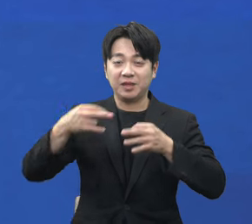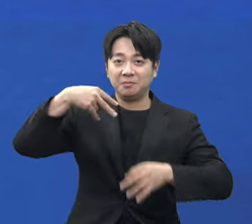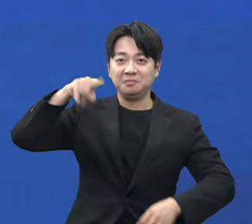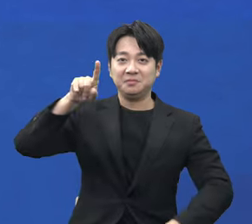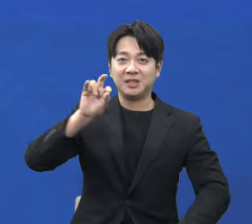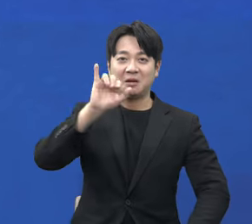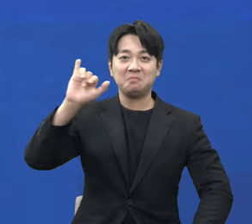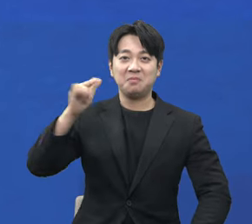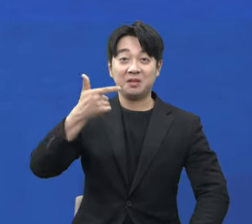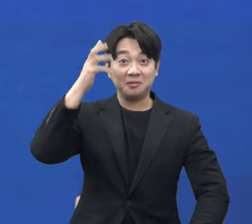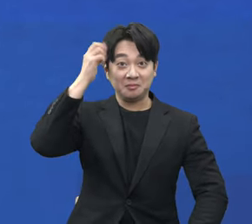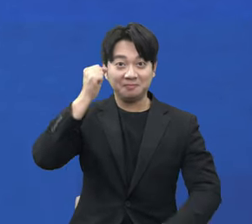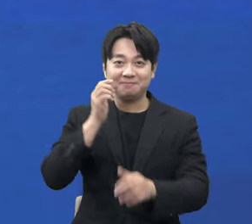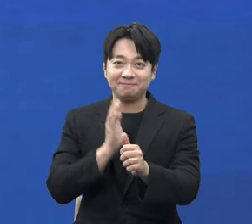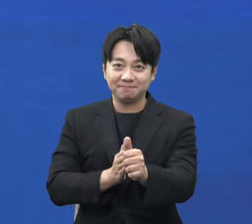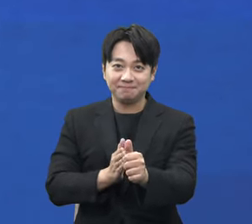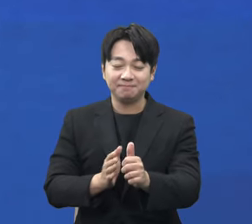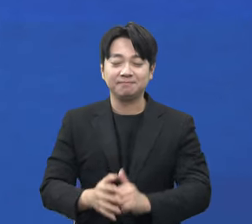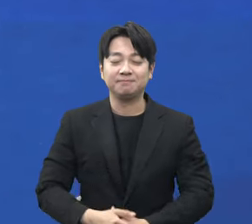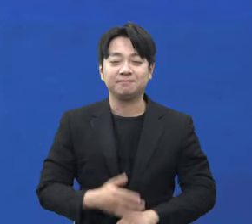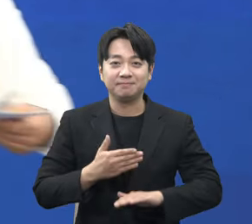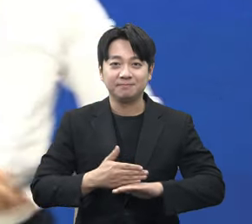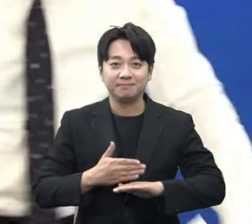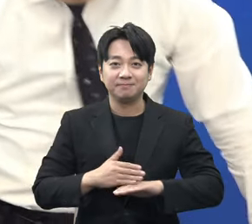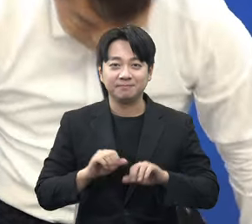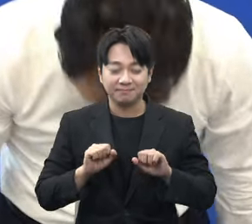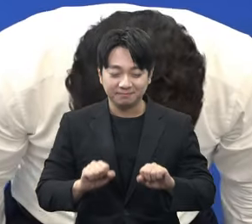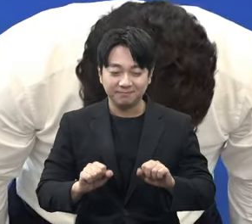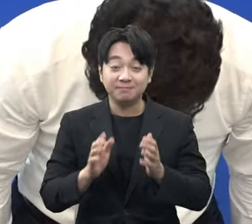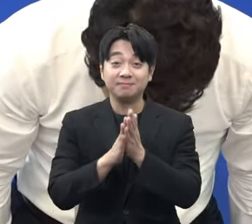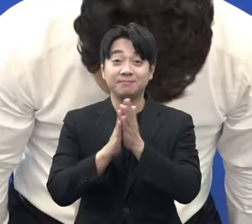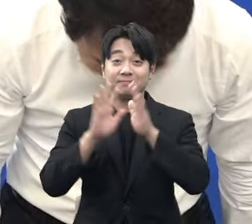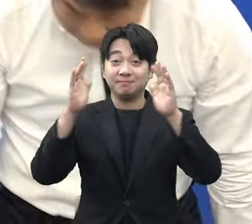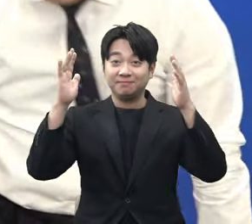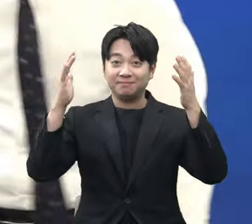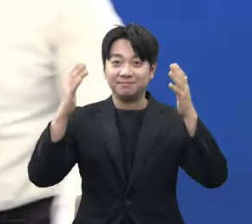김상민. 고맙습니다. 네, 감사합니다.